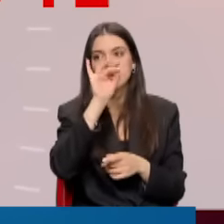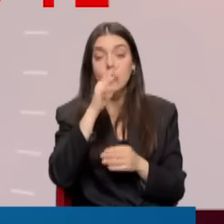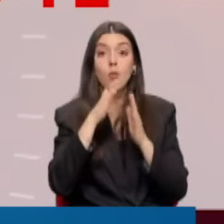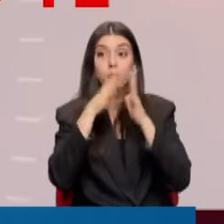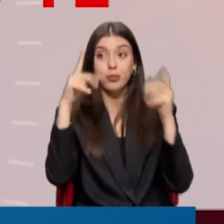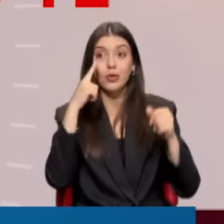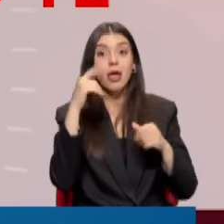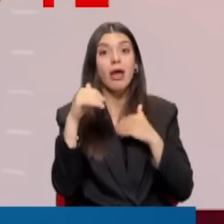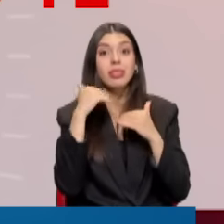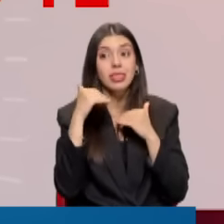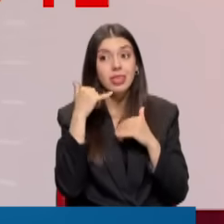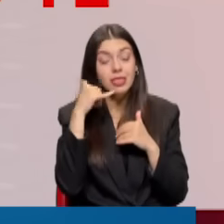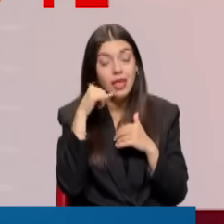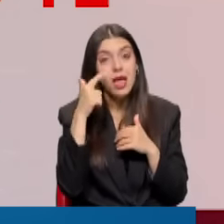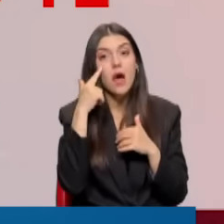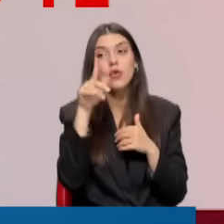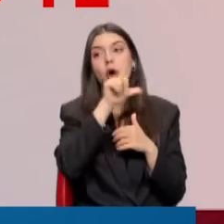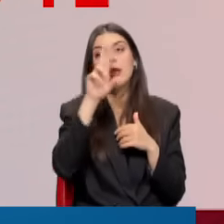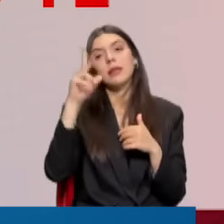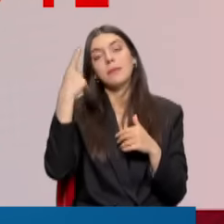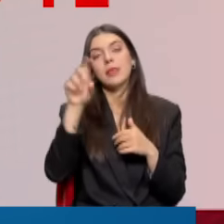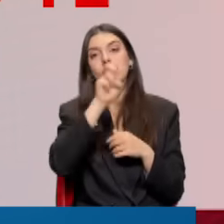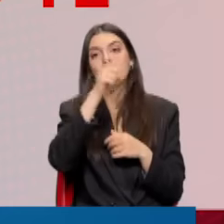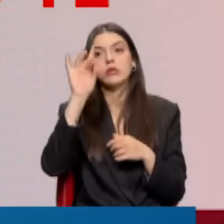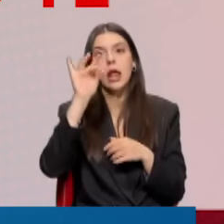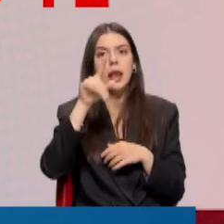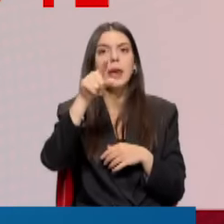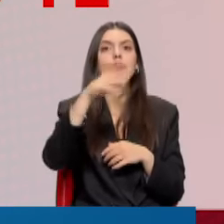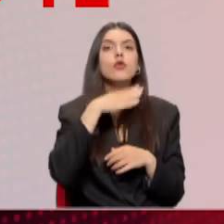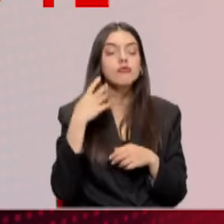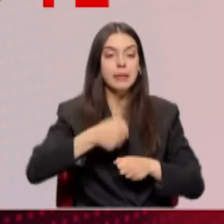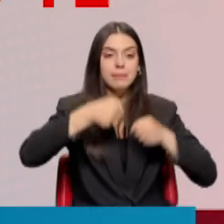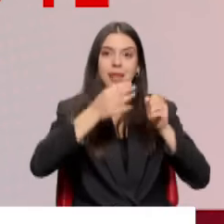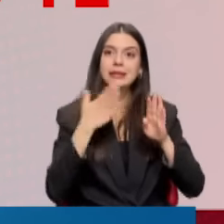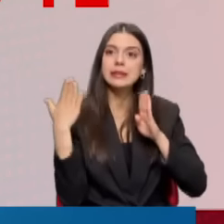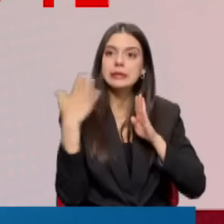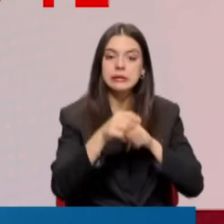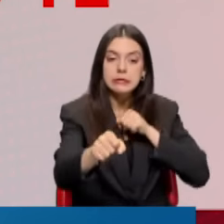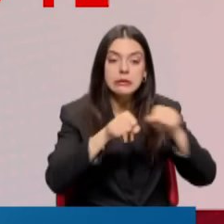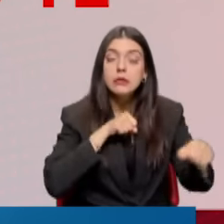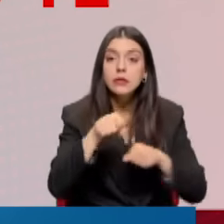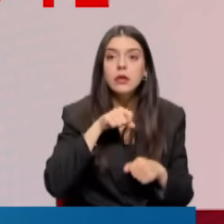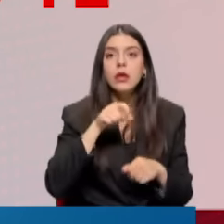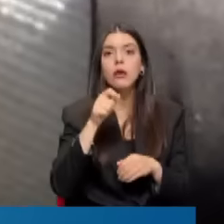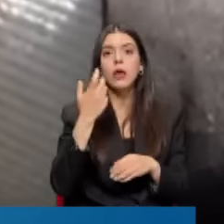17950 lir olarak belirlendi kurban pazarlarına giderek pazarlık yapmak bir